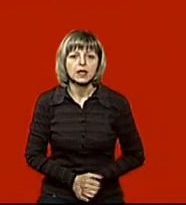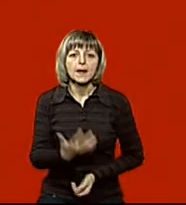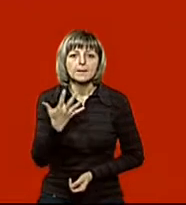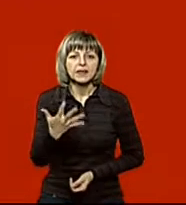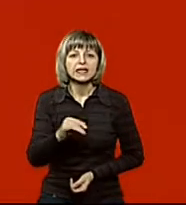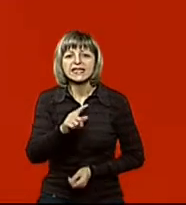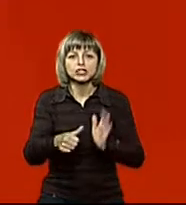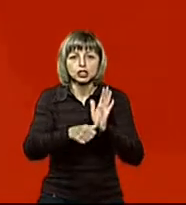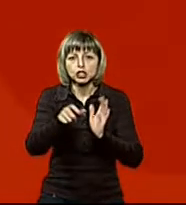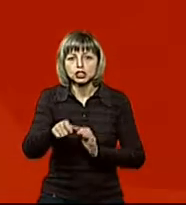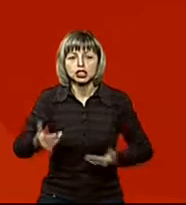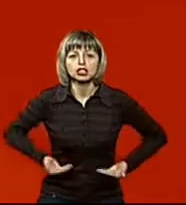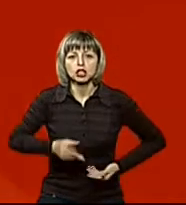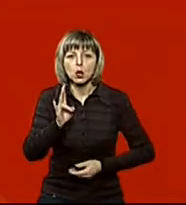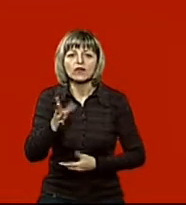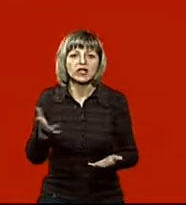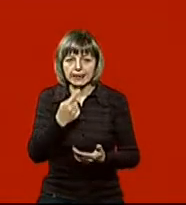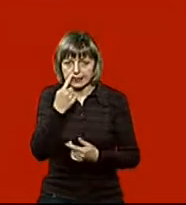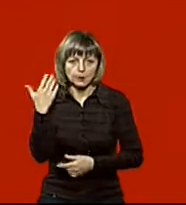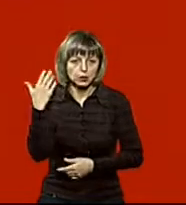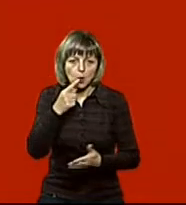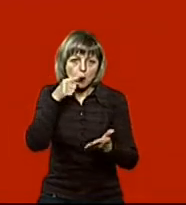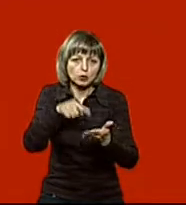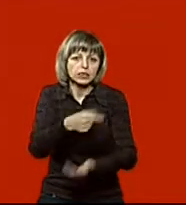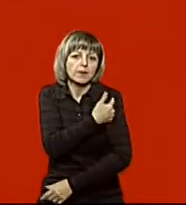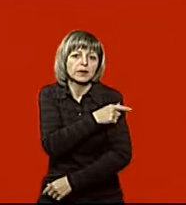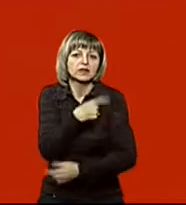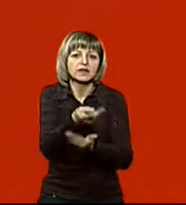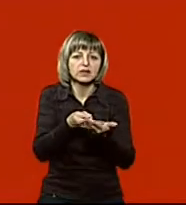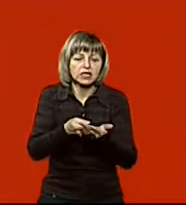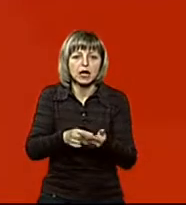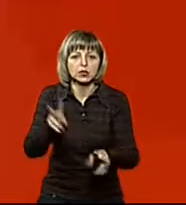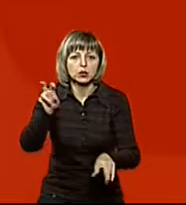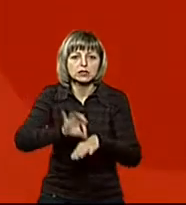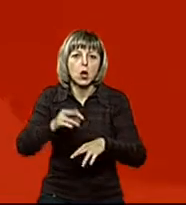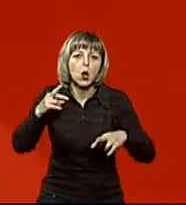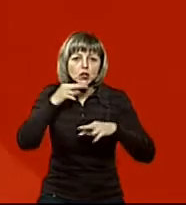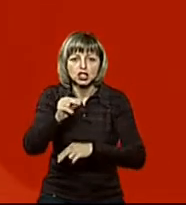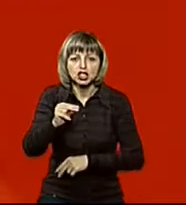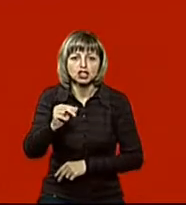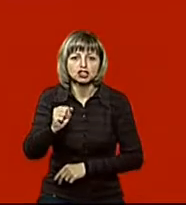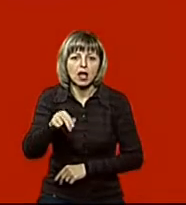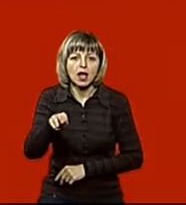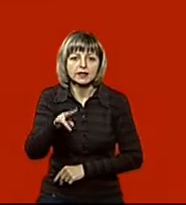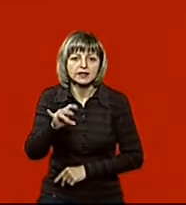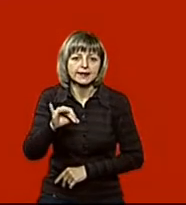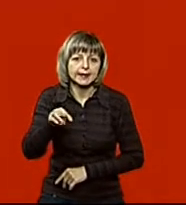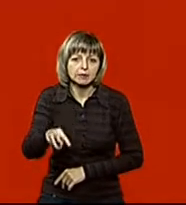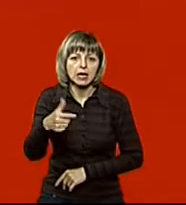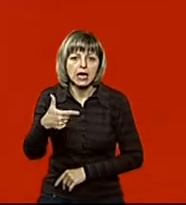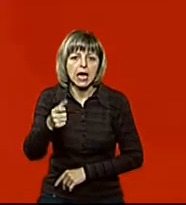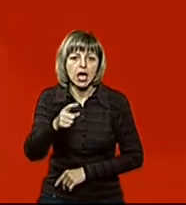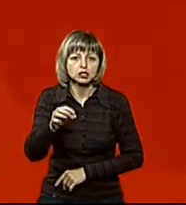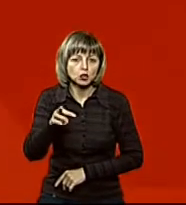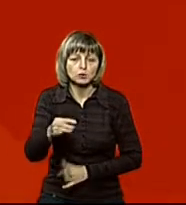П'ятеро з 6 жителів Нововолинська, які напередодні потрапили до лікарні з діагнозом отруєння чадним газом, сьогодні поїхали